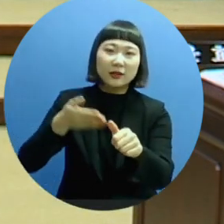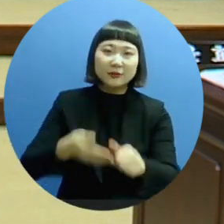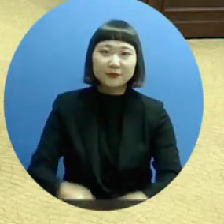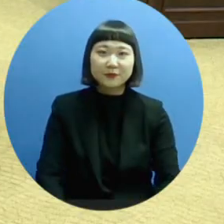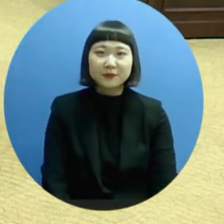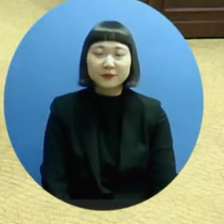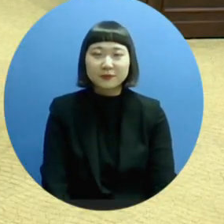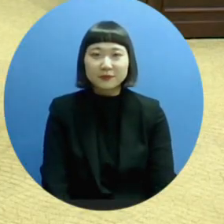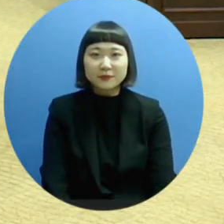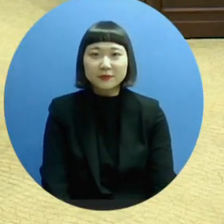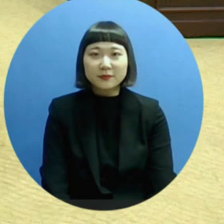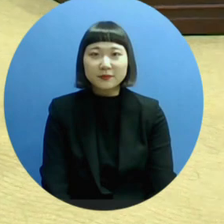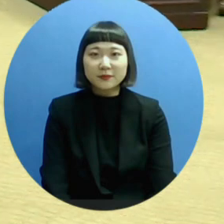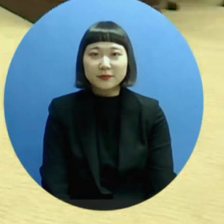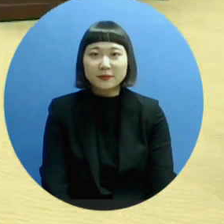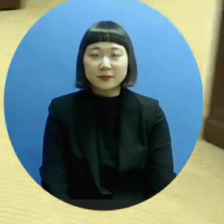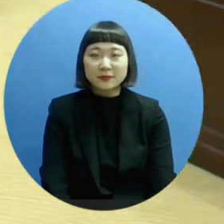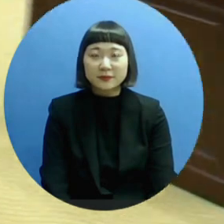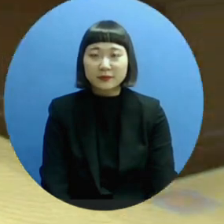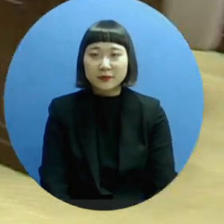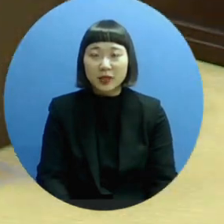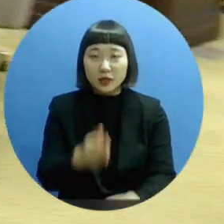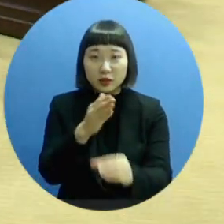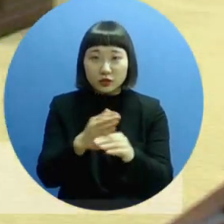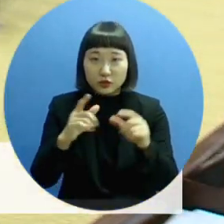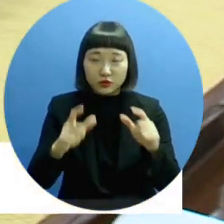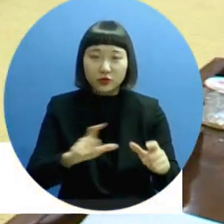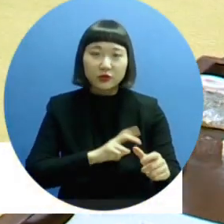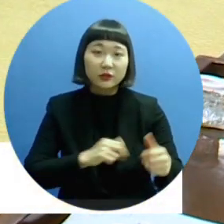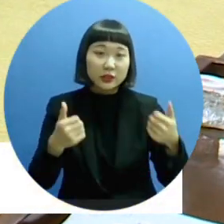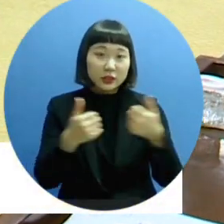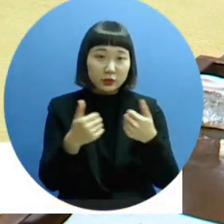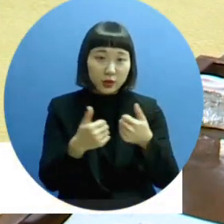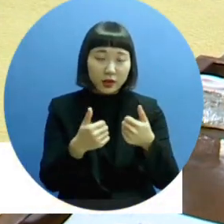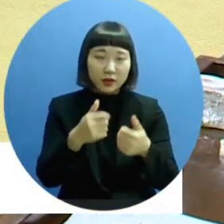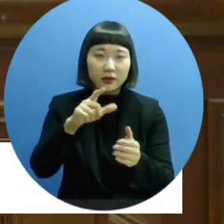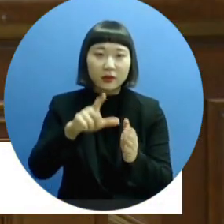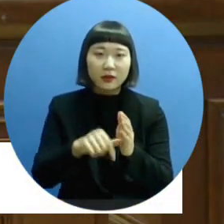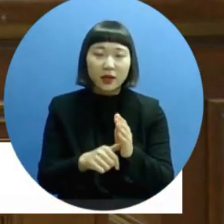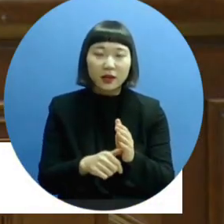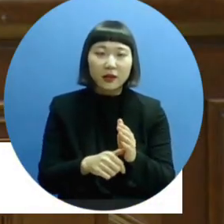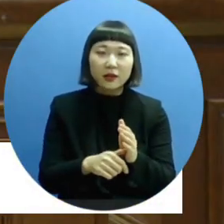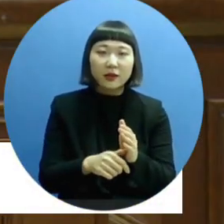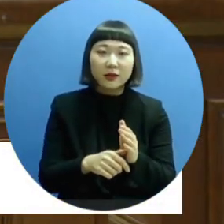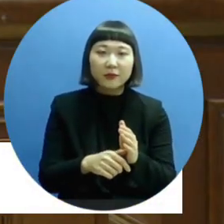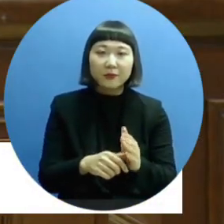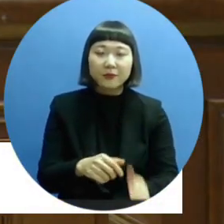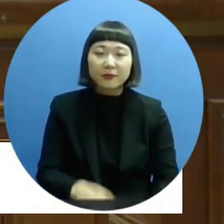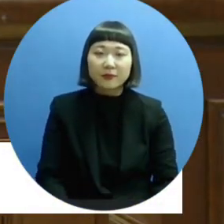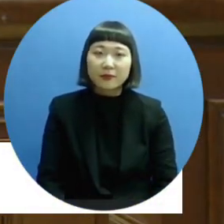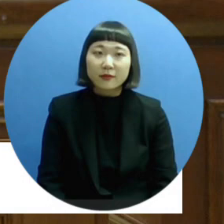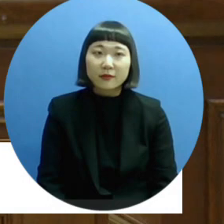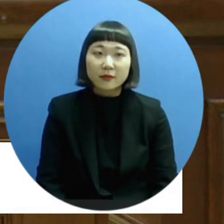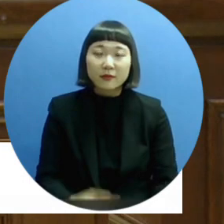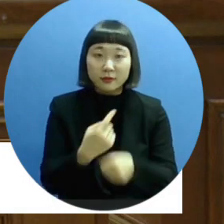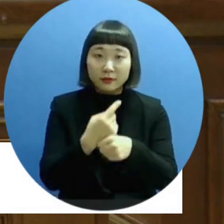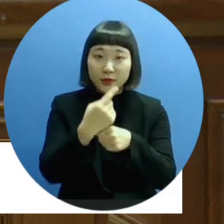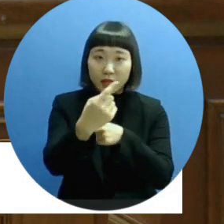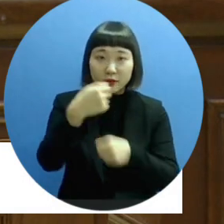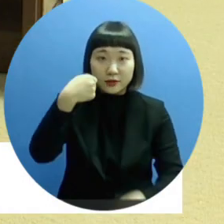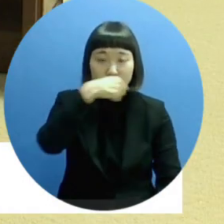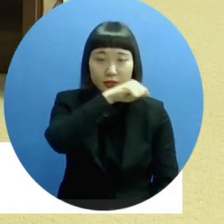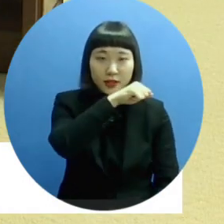촉구한다! 한편 중구의회는 이날 정례회 마지막 본회의에서 내년도 예산을 올해 본